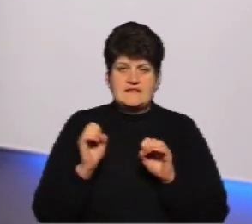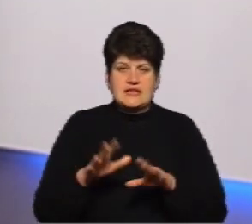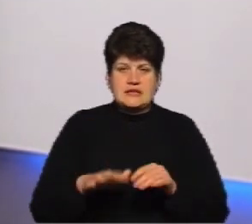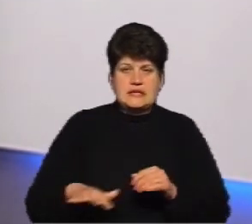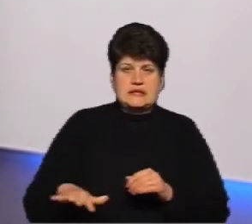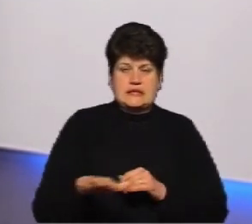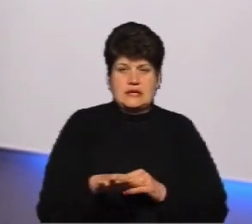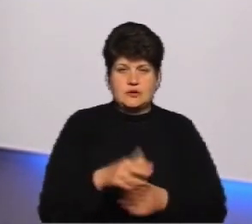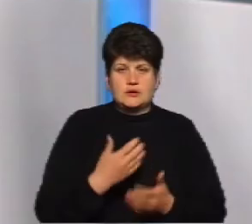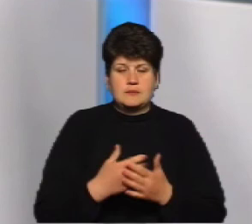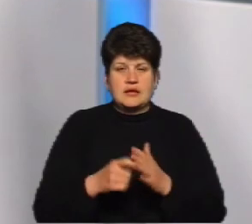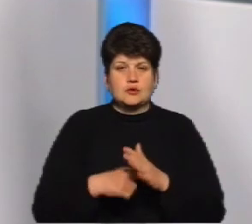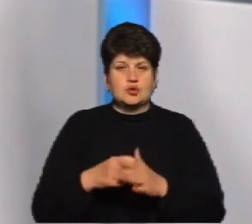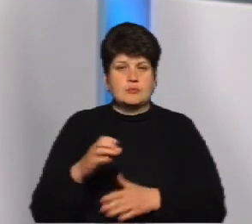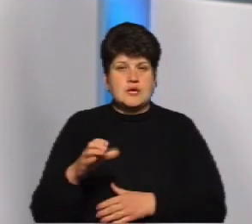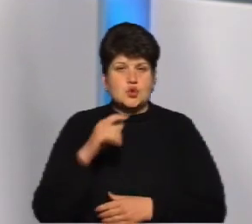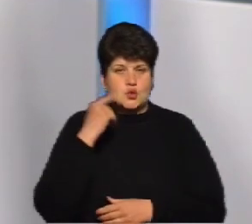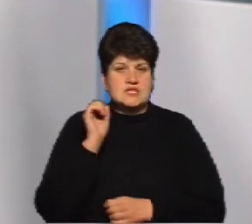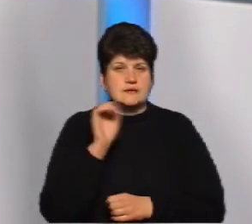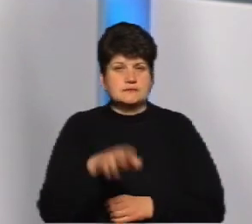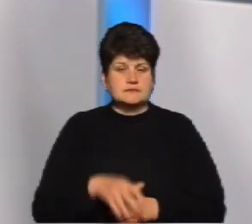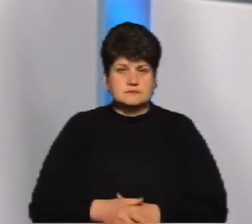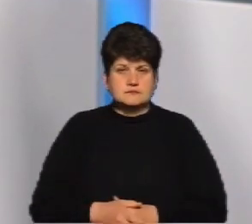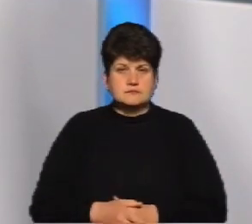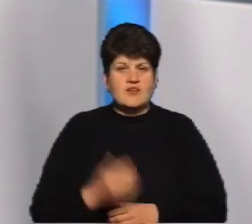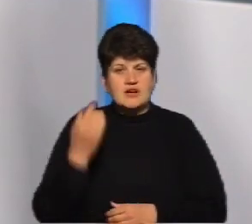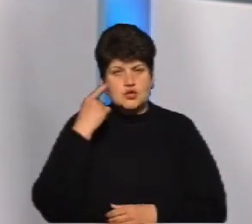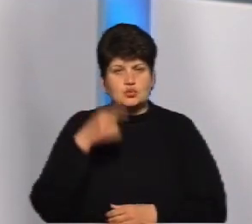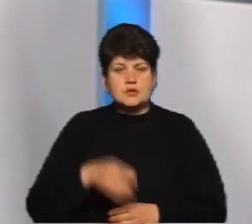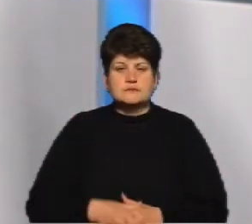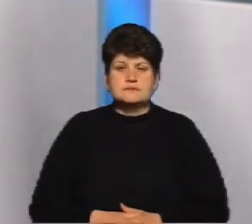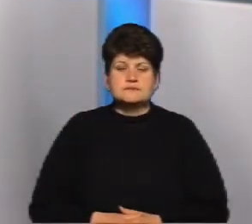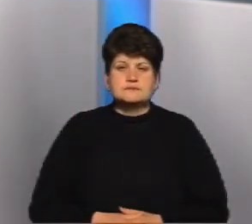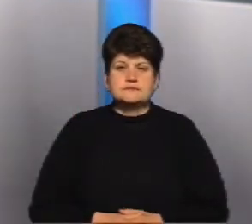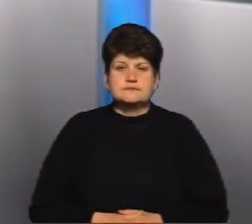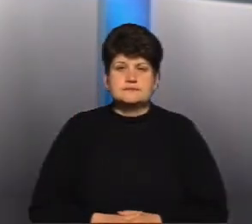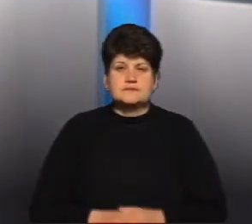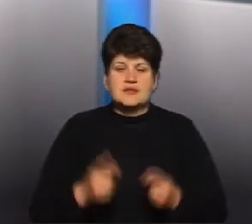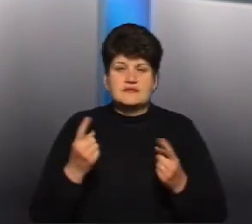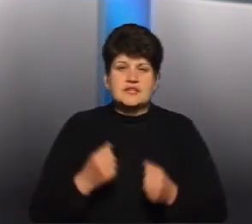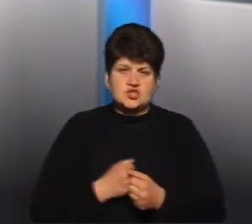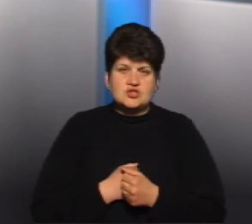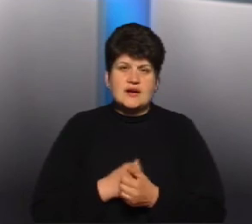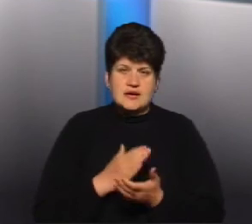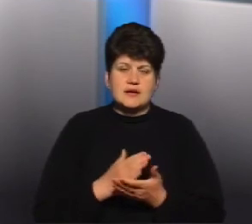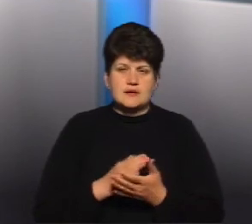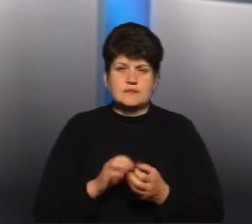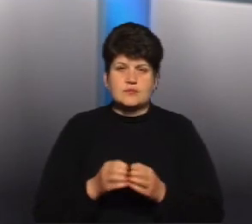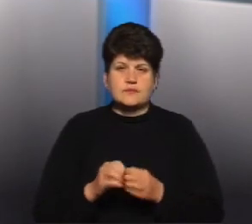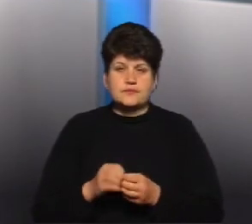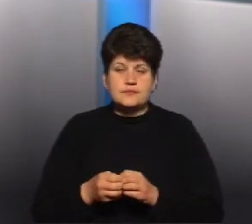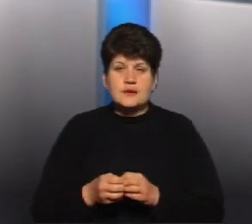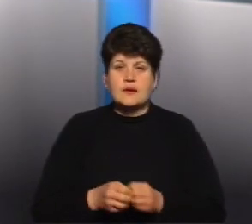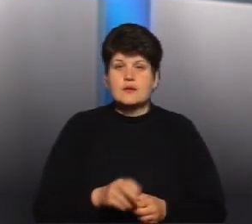прикладу, Донбас Росії? Ваша думка? На превеликий жаль, є такі загрози, бо дехто